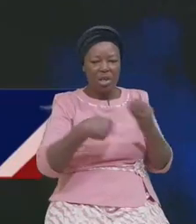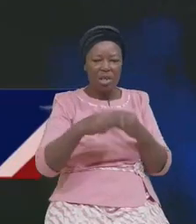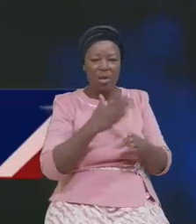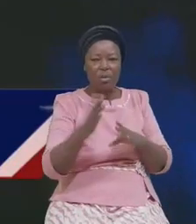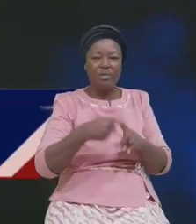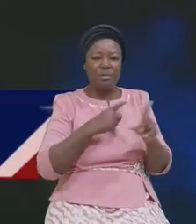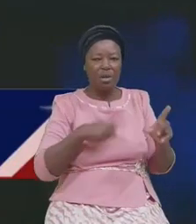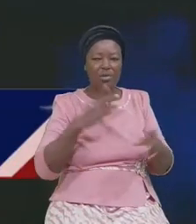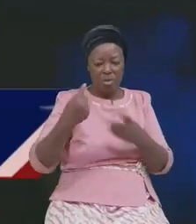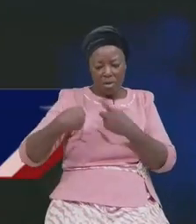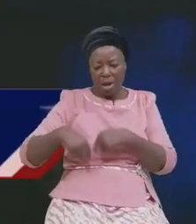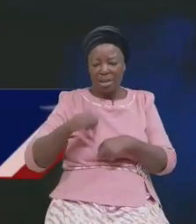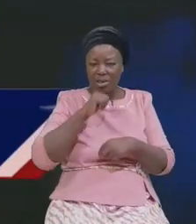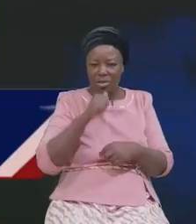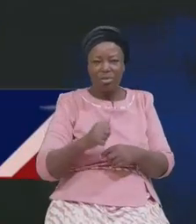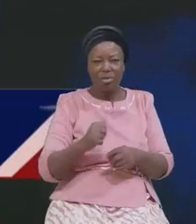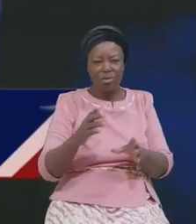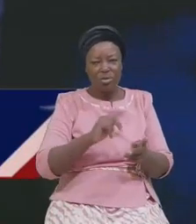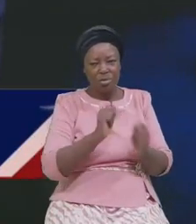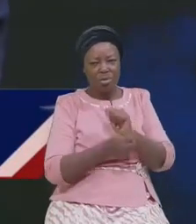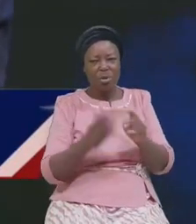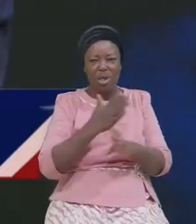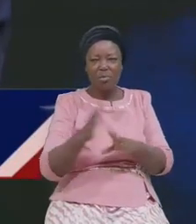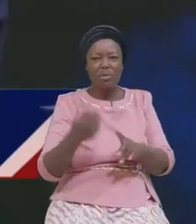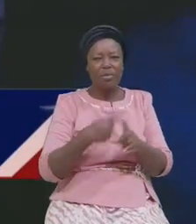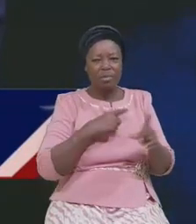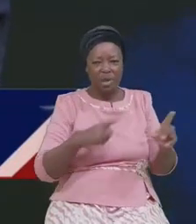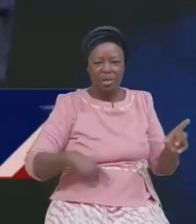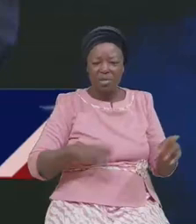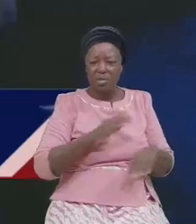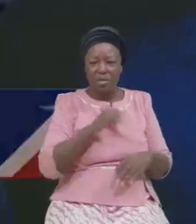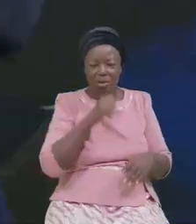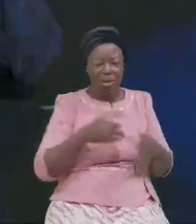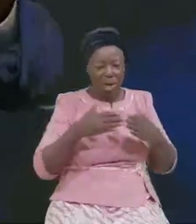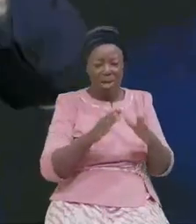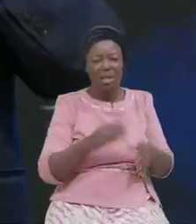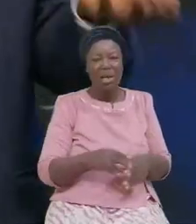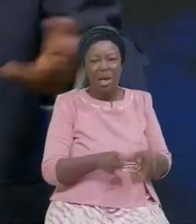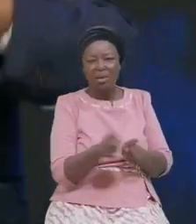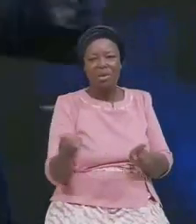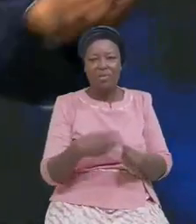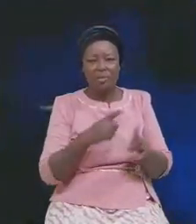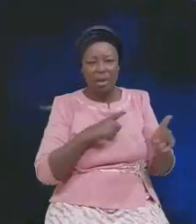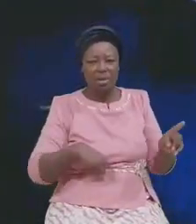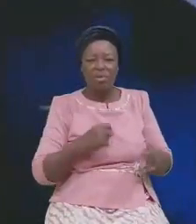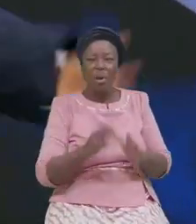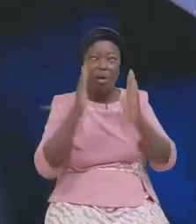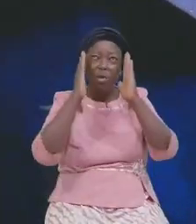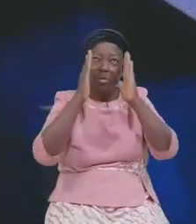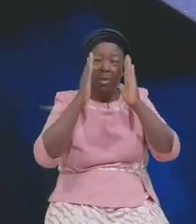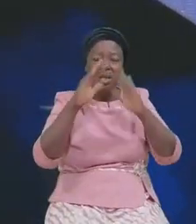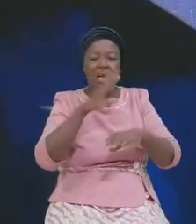soit pas balayé loin du Seigneur. Conduit dans l'errance loin du Seigneur. Votre concentration, votre passion, votre